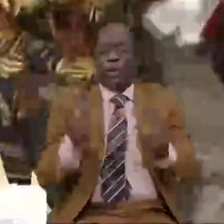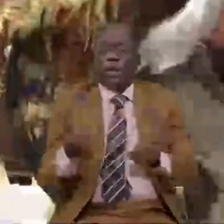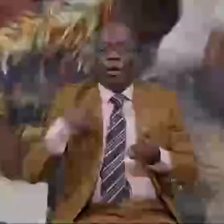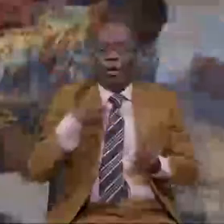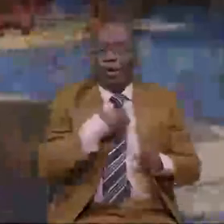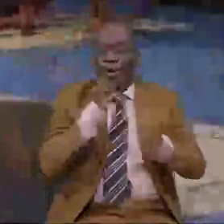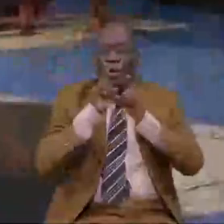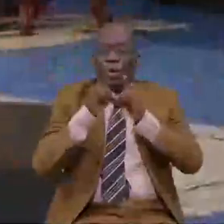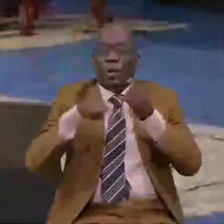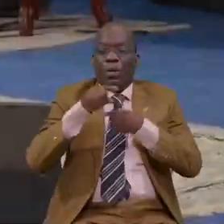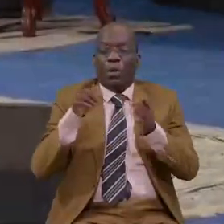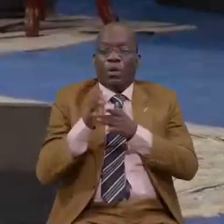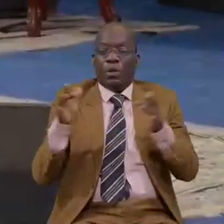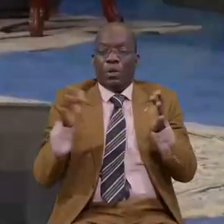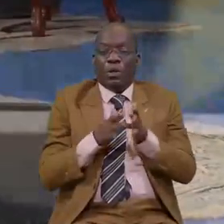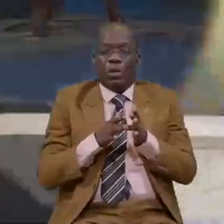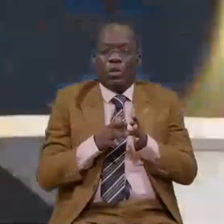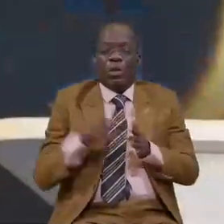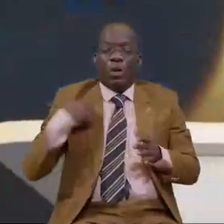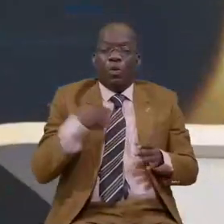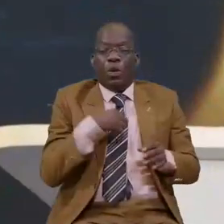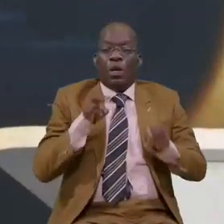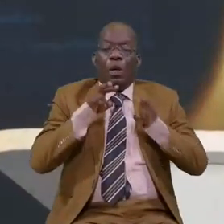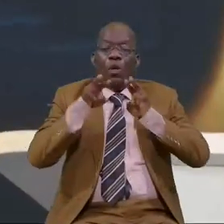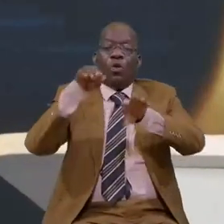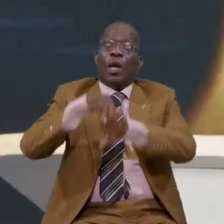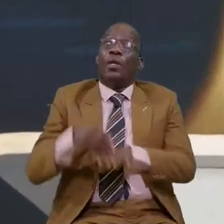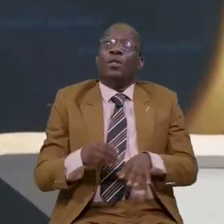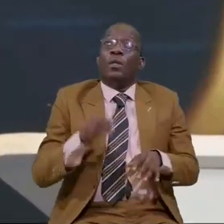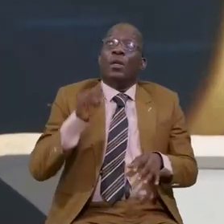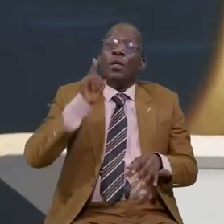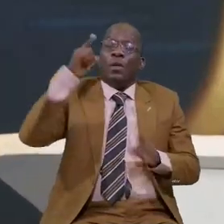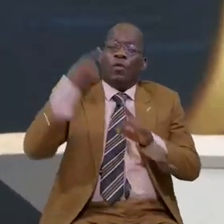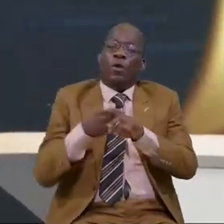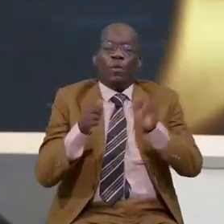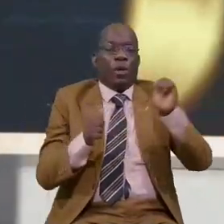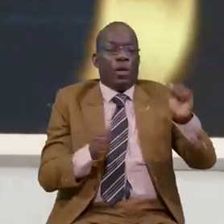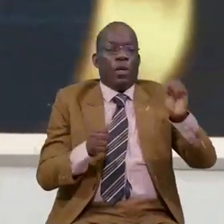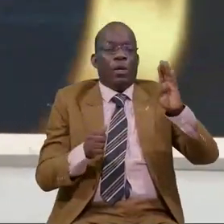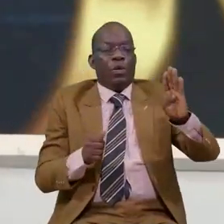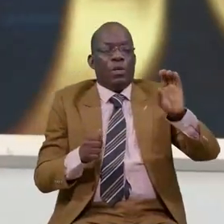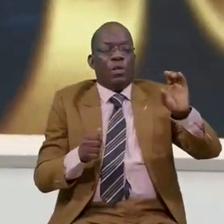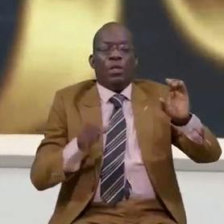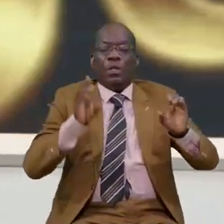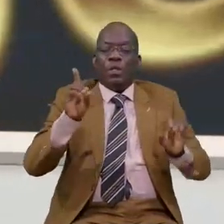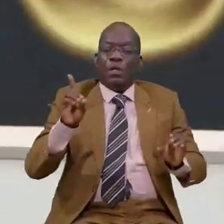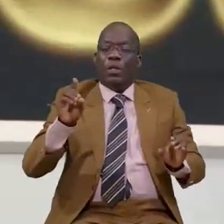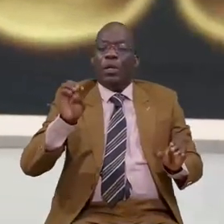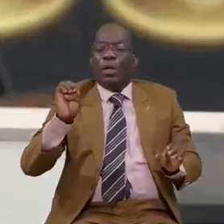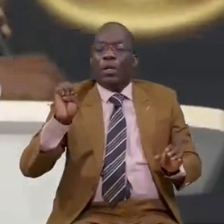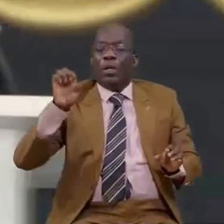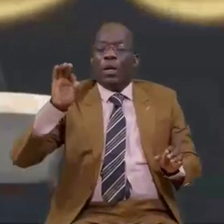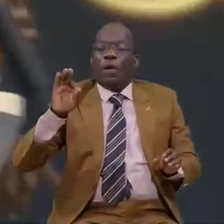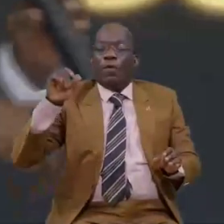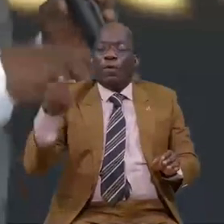Que Dieu vous bénisse. Pour vous asseoir, nous parlons de Jésus. Nous l'avons vu de A, B,